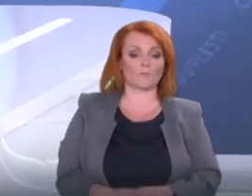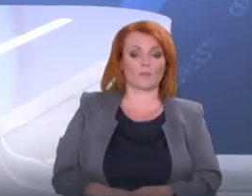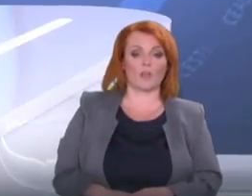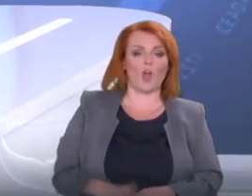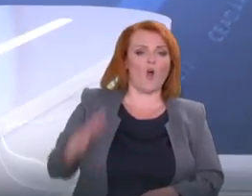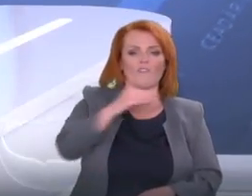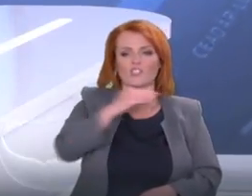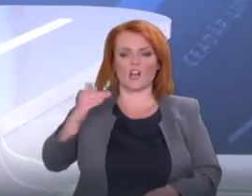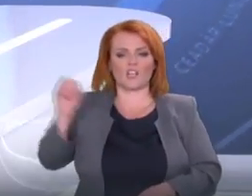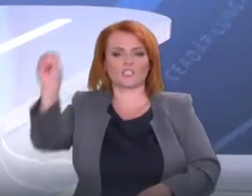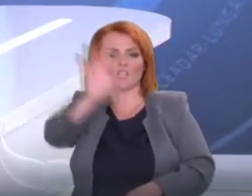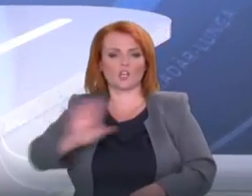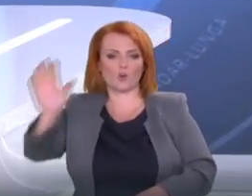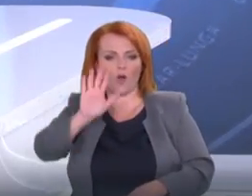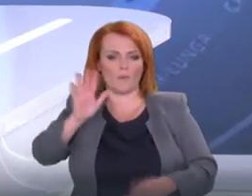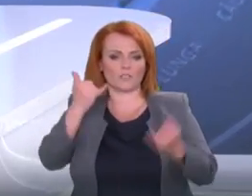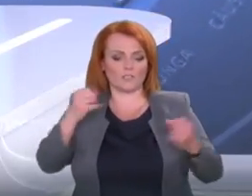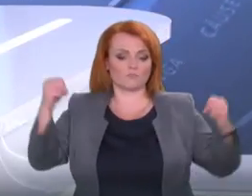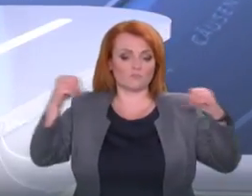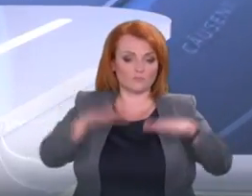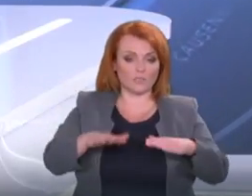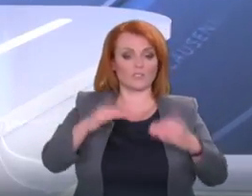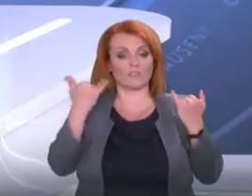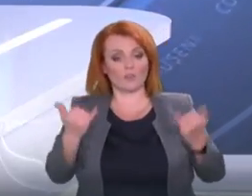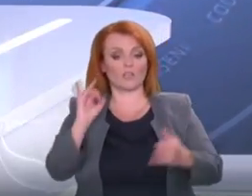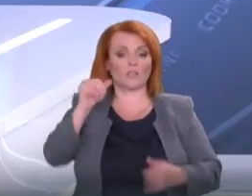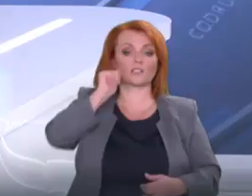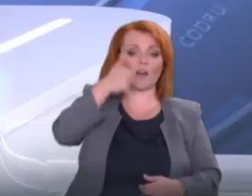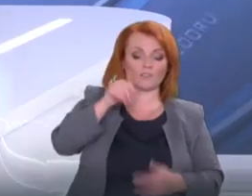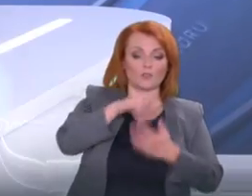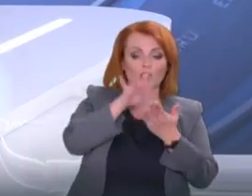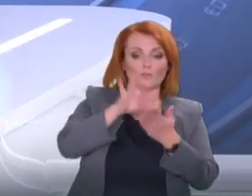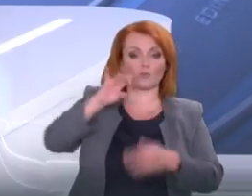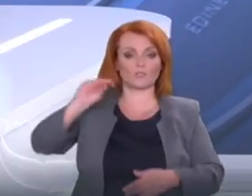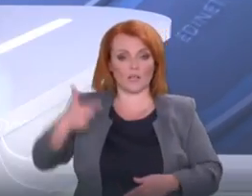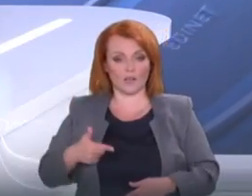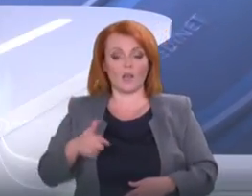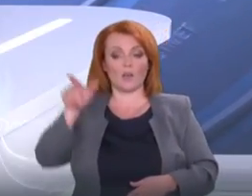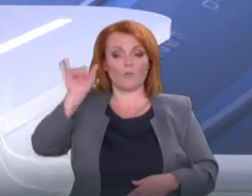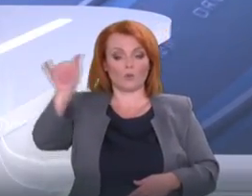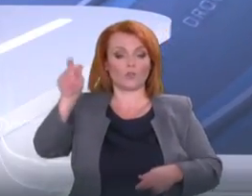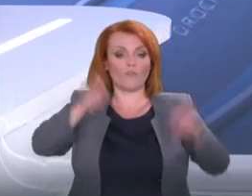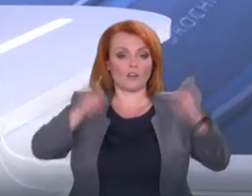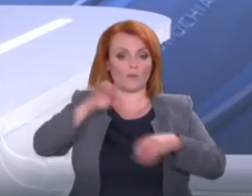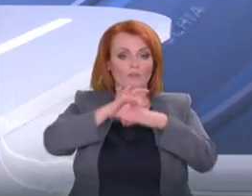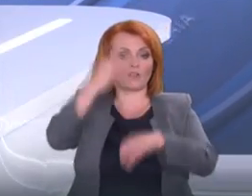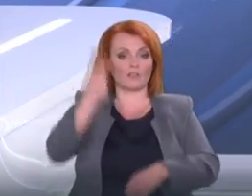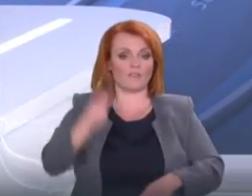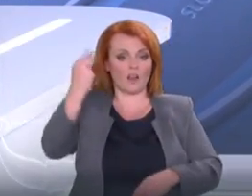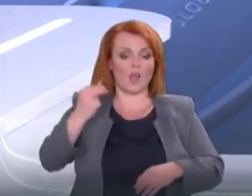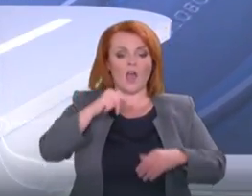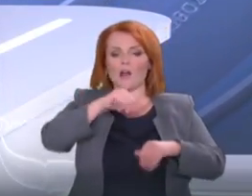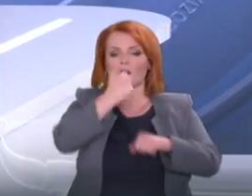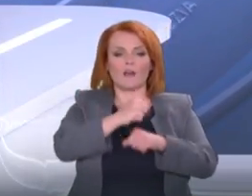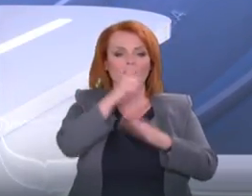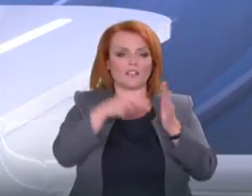Liderii din Uniunea Europeană se reunesc astăzi și mâine la Bruxelles pentru un summit de două zile. Subiectul principal al evenimentului va